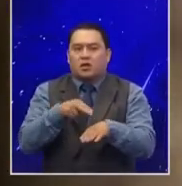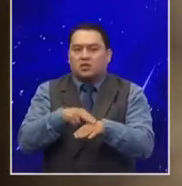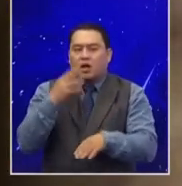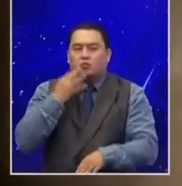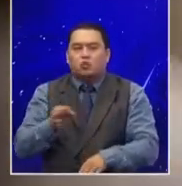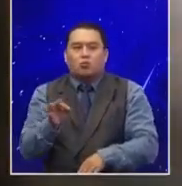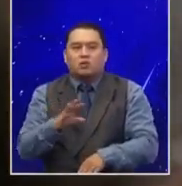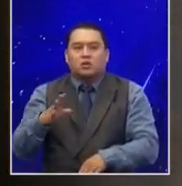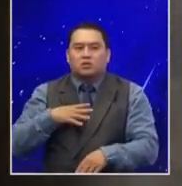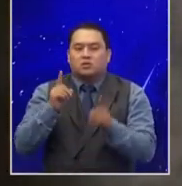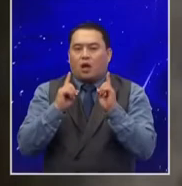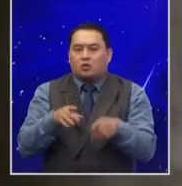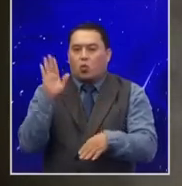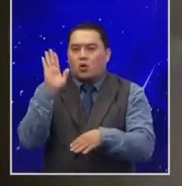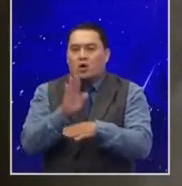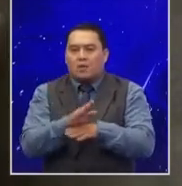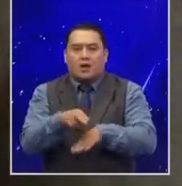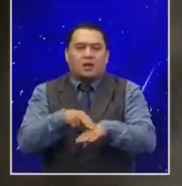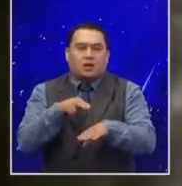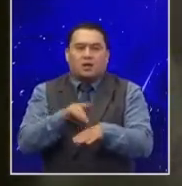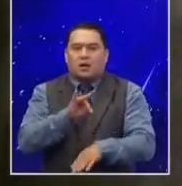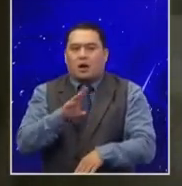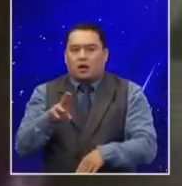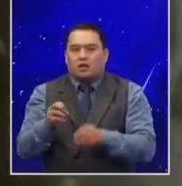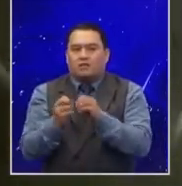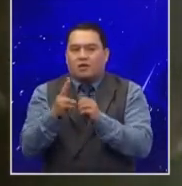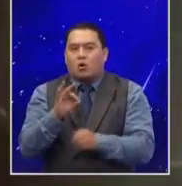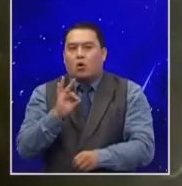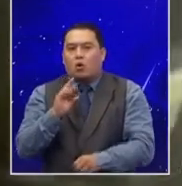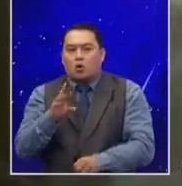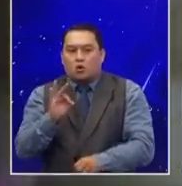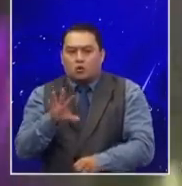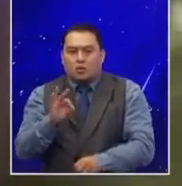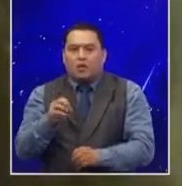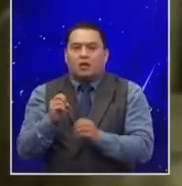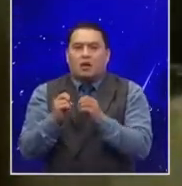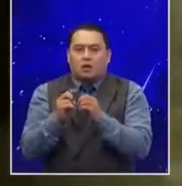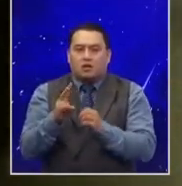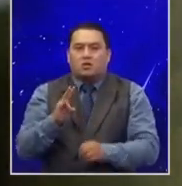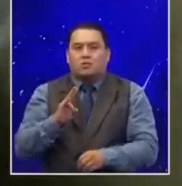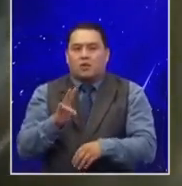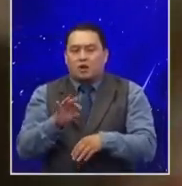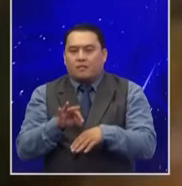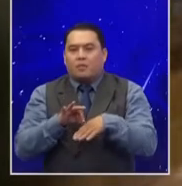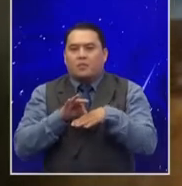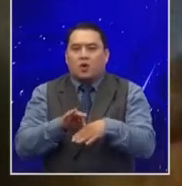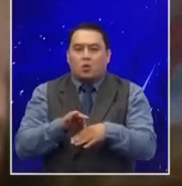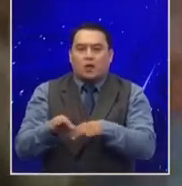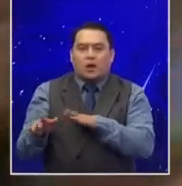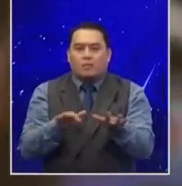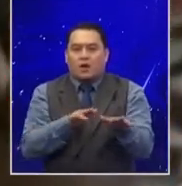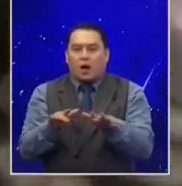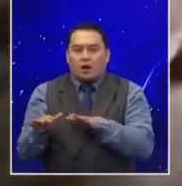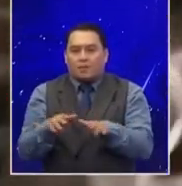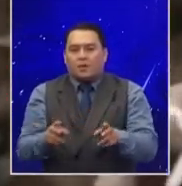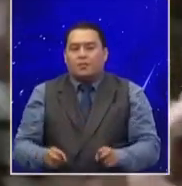Алматинской области, согласно указанию МВД РК с 12 октября по 11 ноября, проводят оперативно-профилактическое